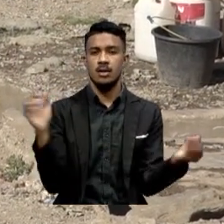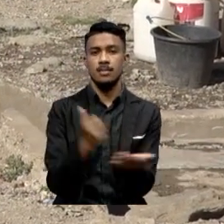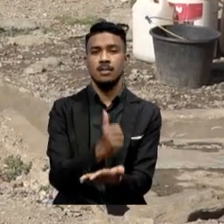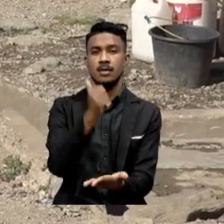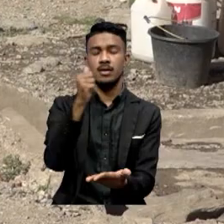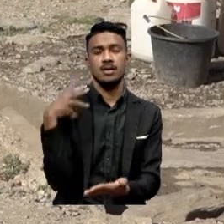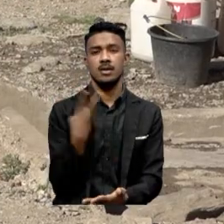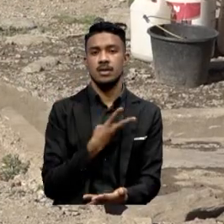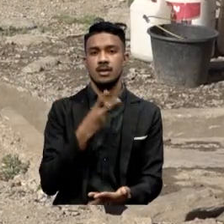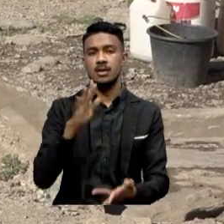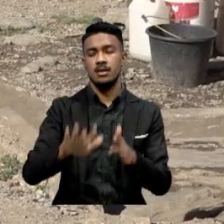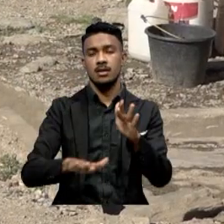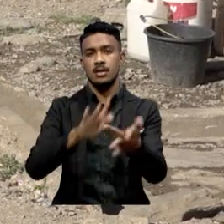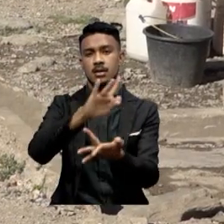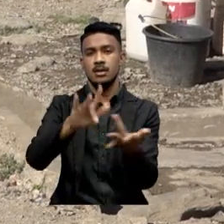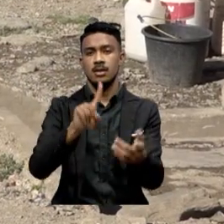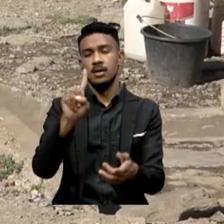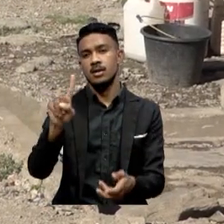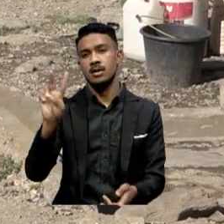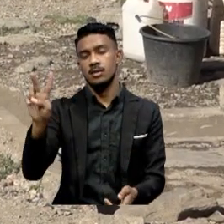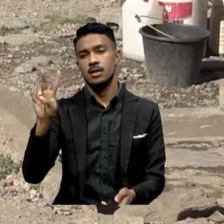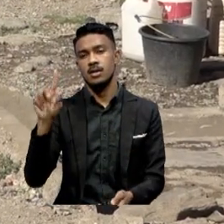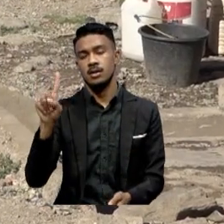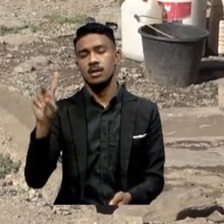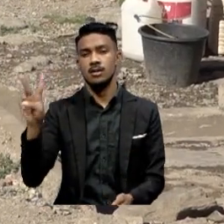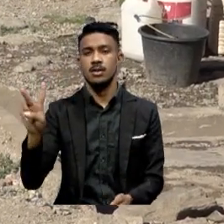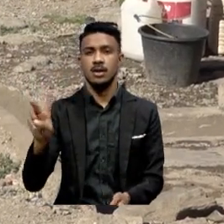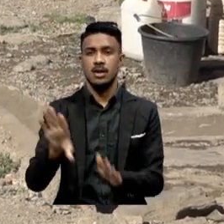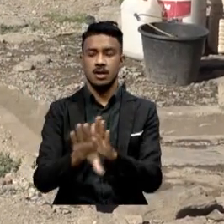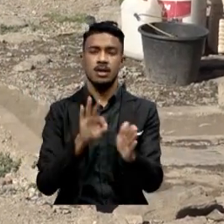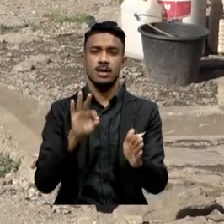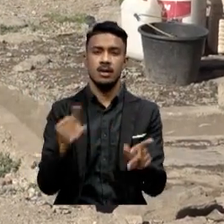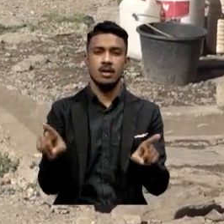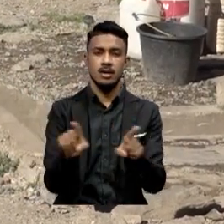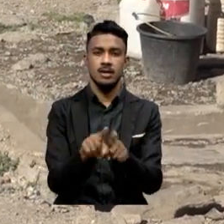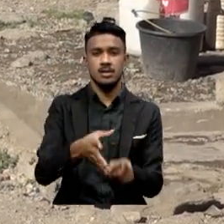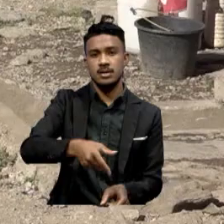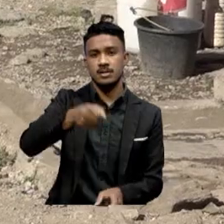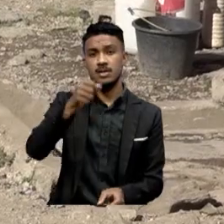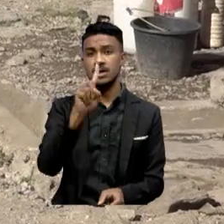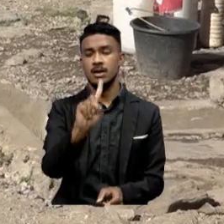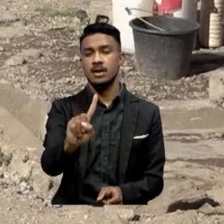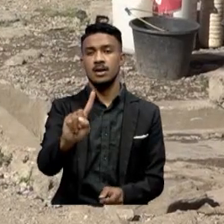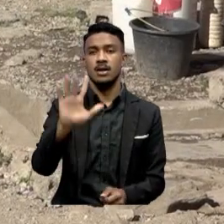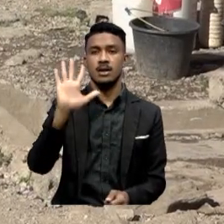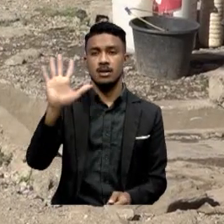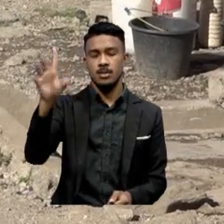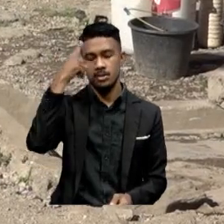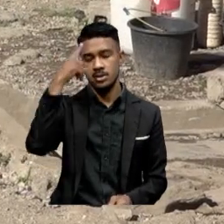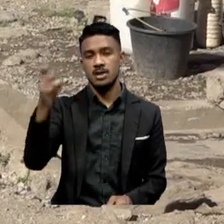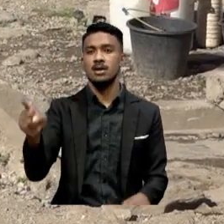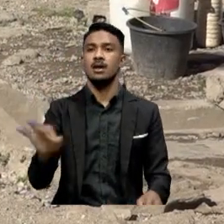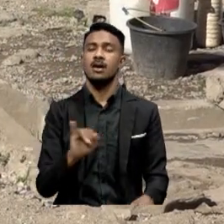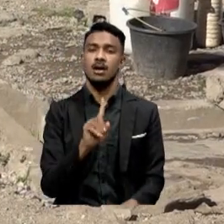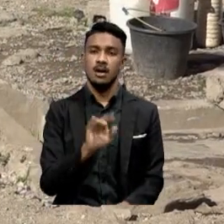lori la ore ta ser hola ida rua ne me foi ne hetan ne hal fal plastik yo buka ida 50 sen ida ne ha ta